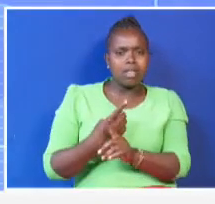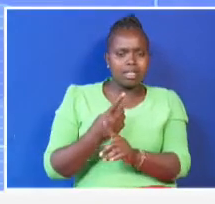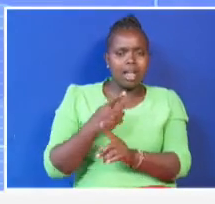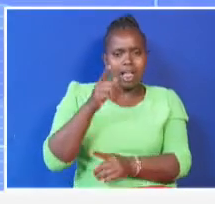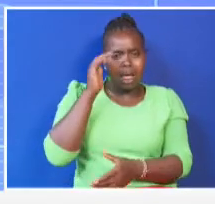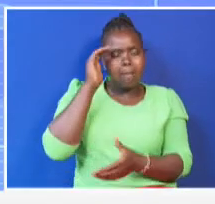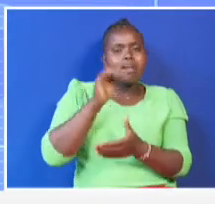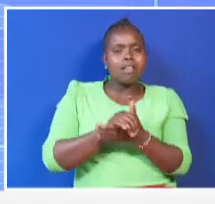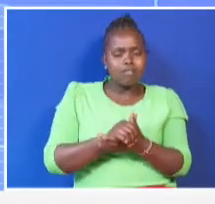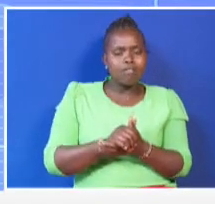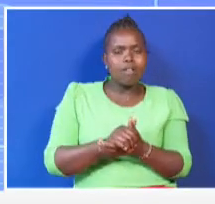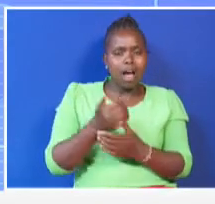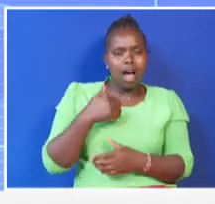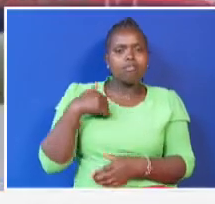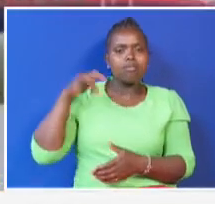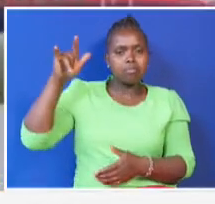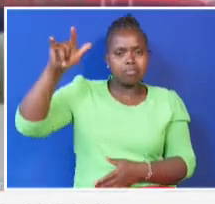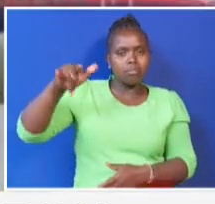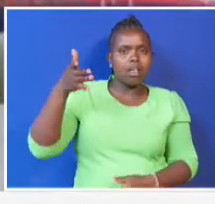kuwa vya ndege hiyo.